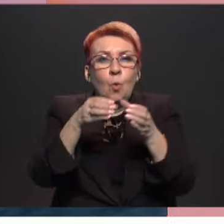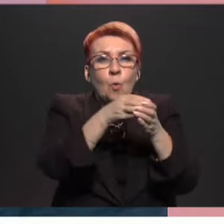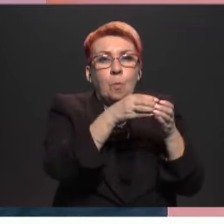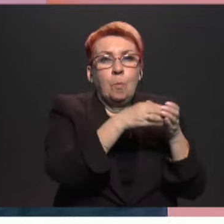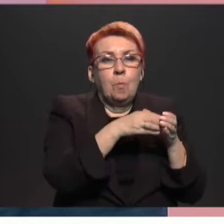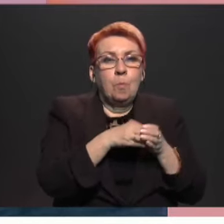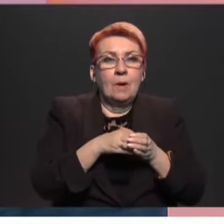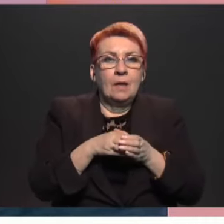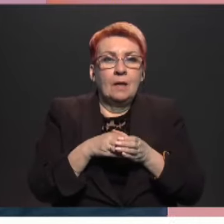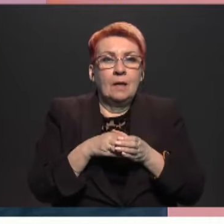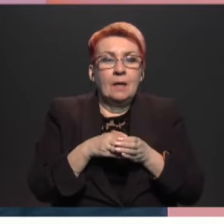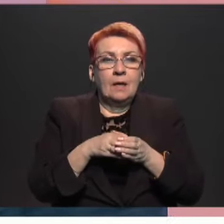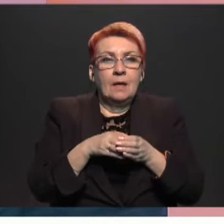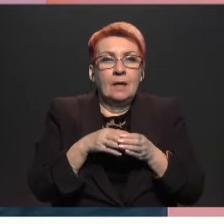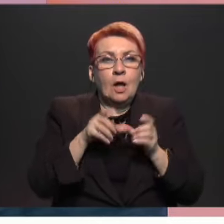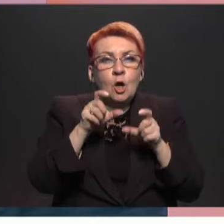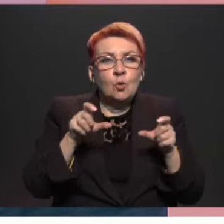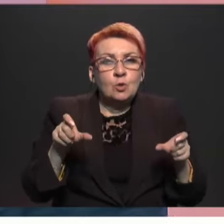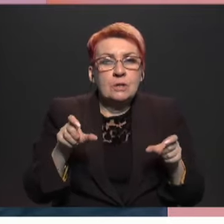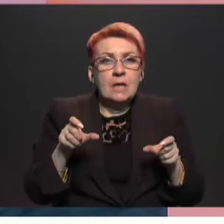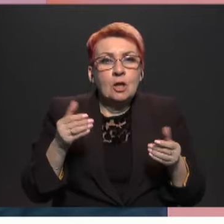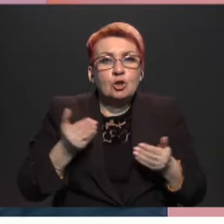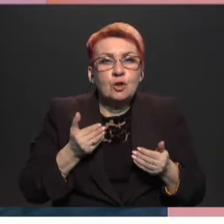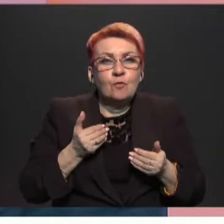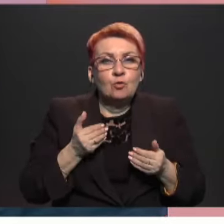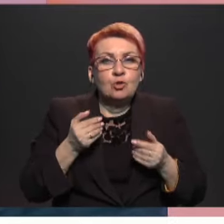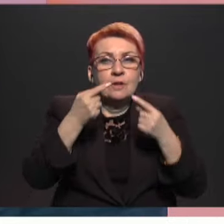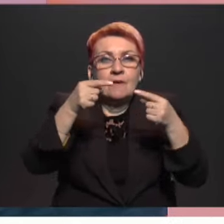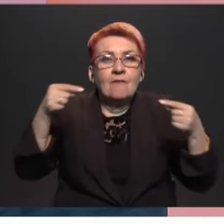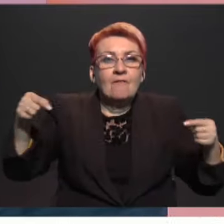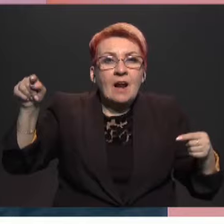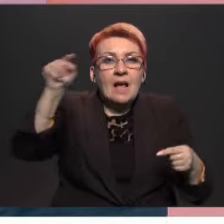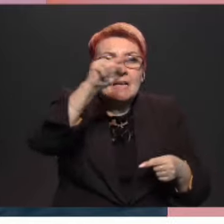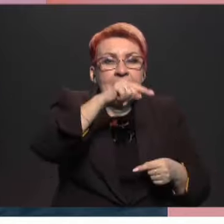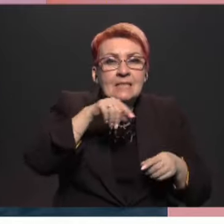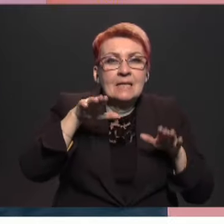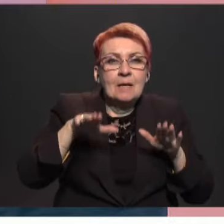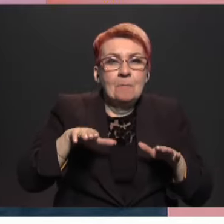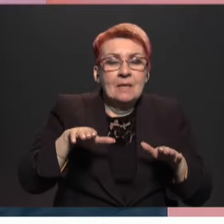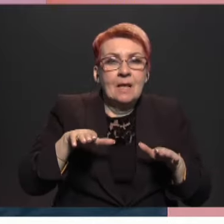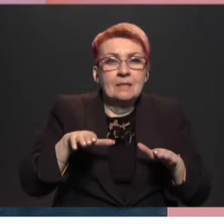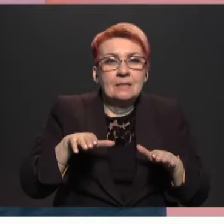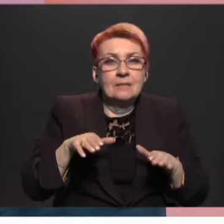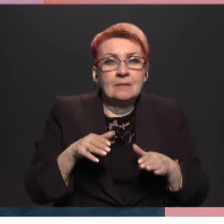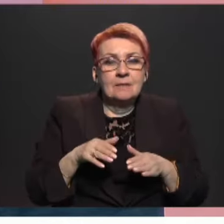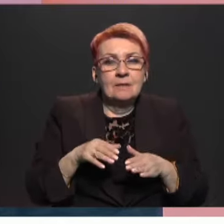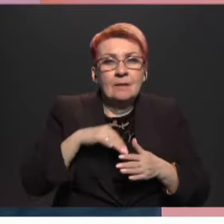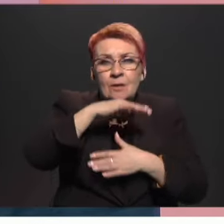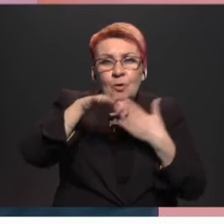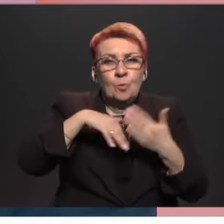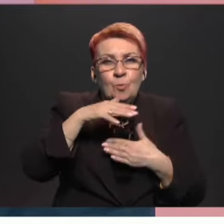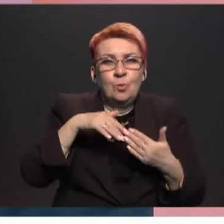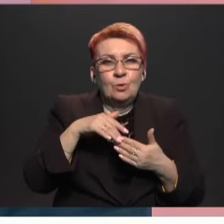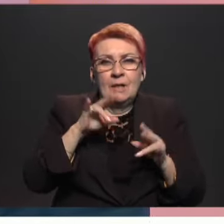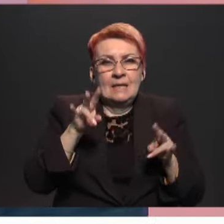живущих в том или ином месте. И в этом смысле это так называемая микроэволюция. Тоже вот нельзя путать эти два